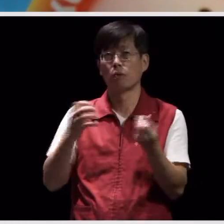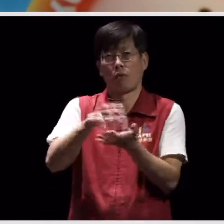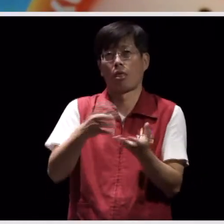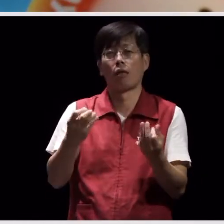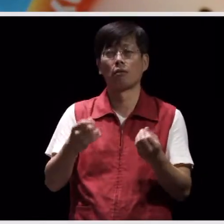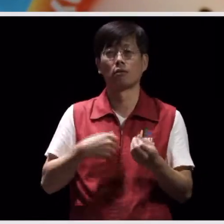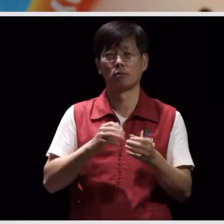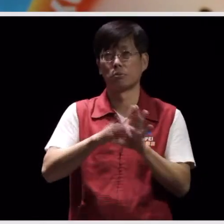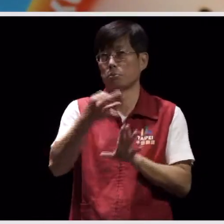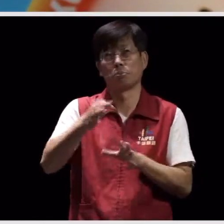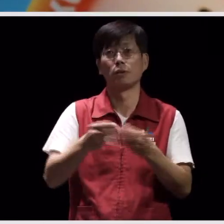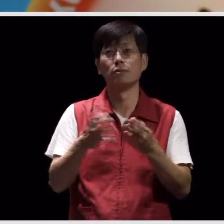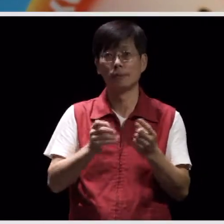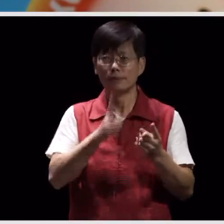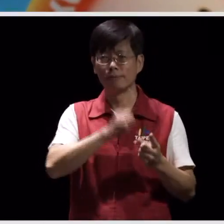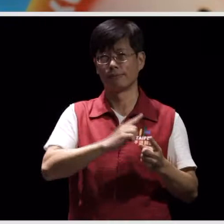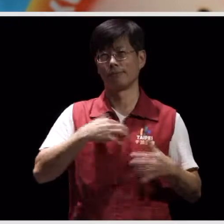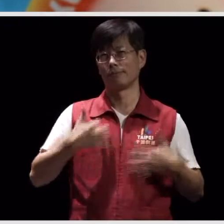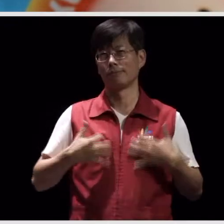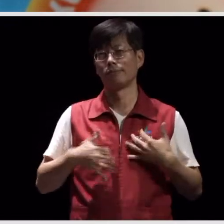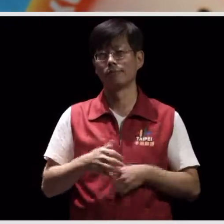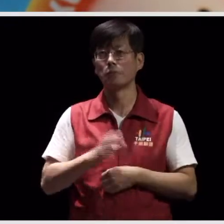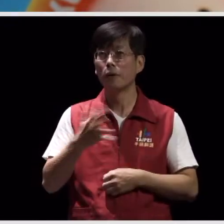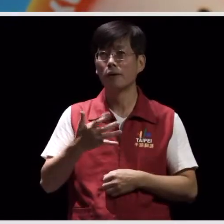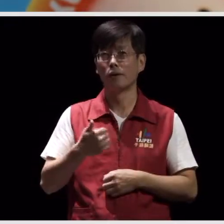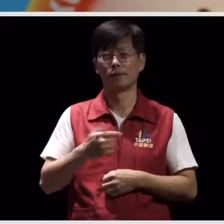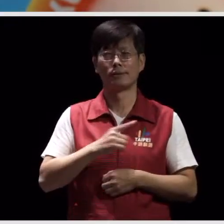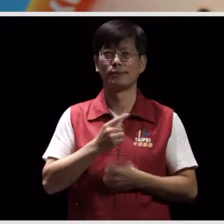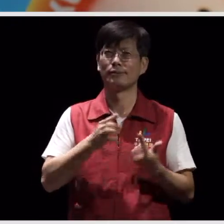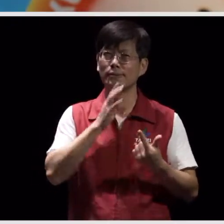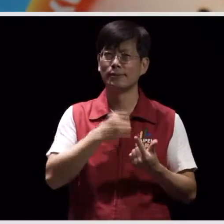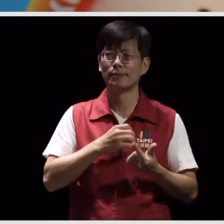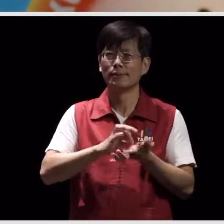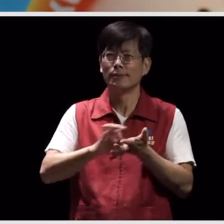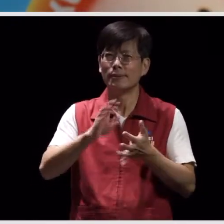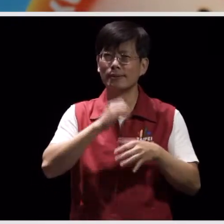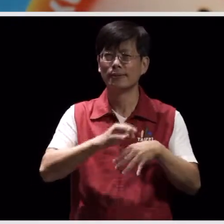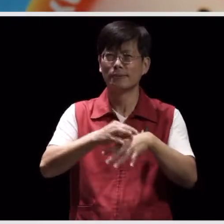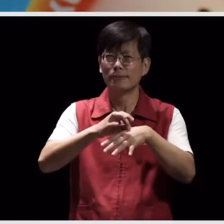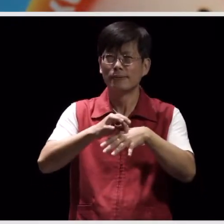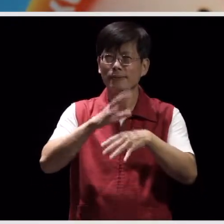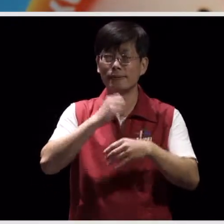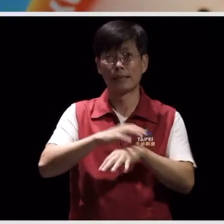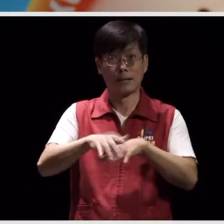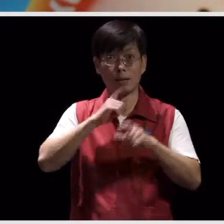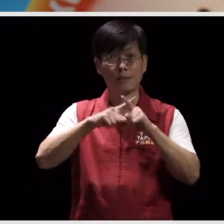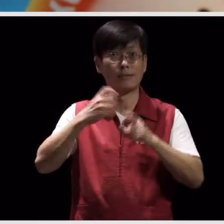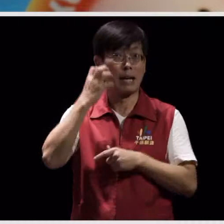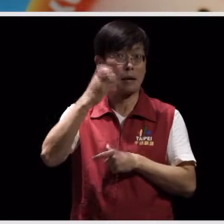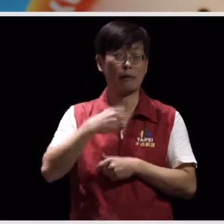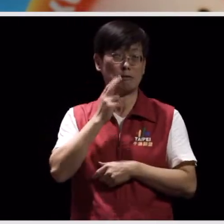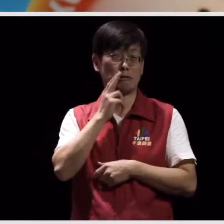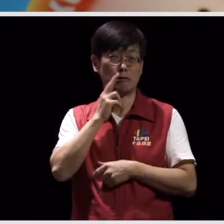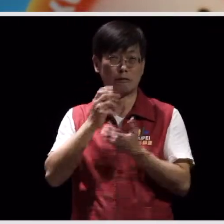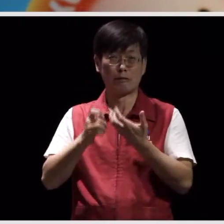后不用缴学费的，可是他非常非常开心。因为他就穿的那种嬉皮啊，他会抽大麻的，他会听摇滚乐